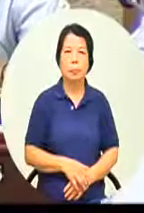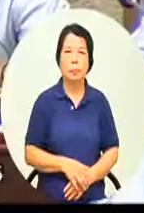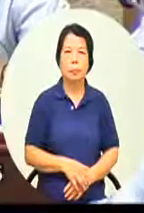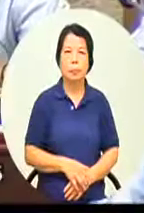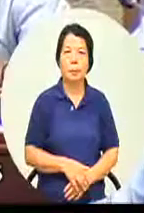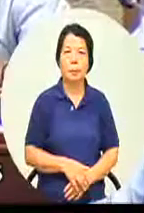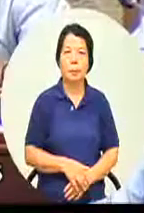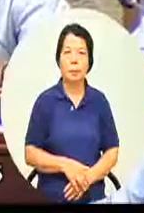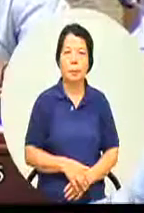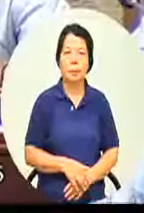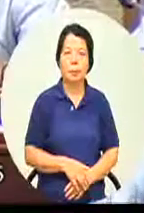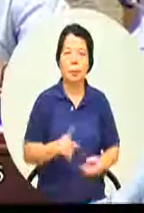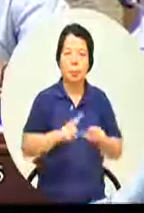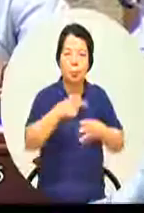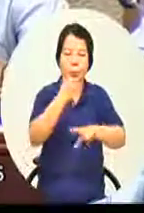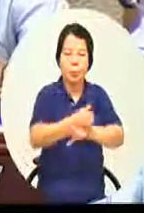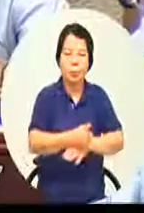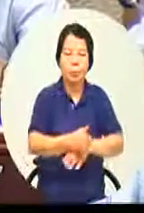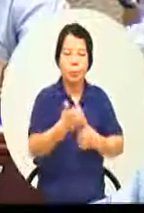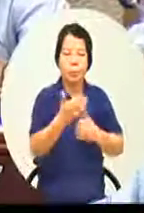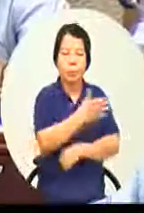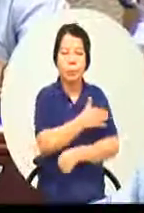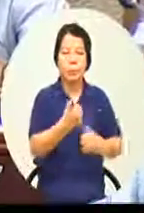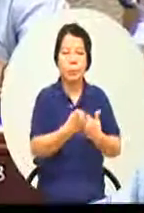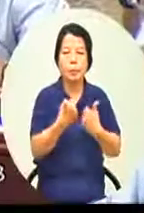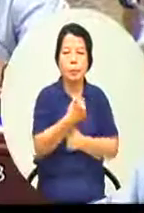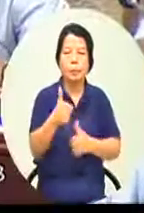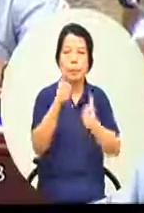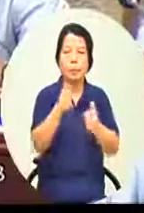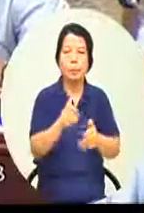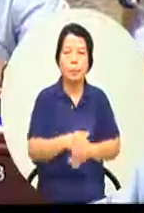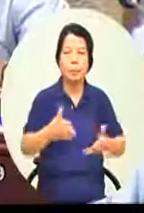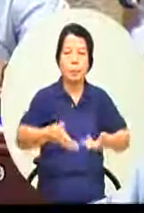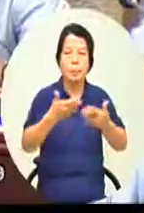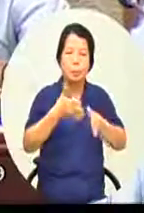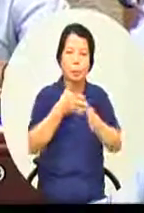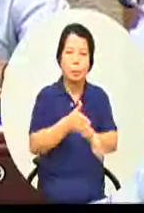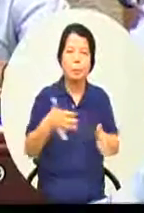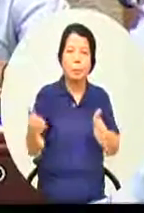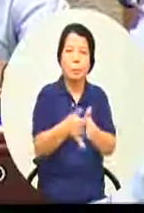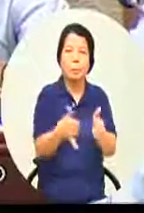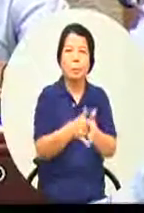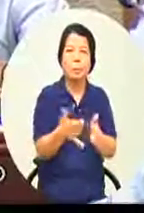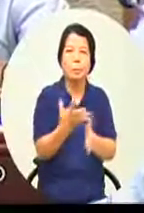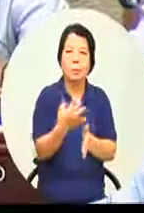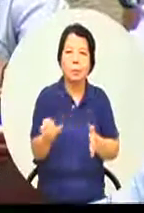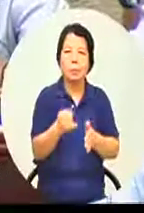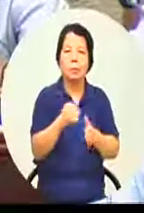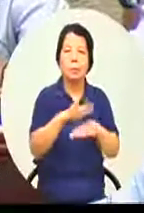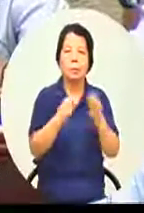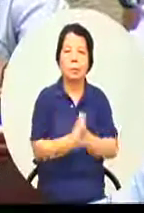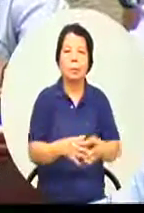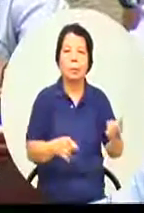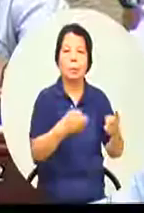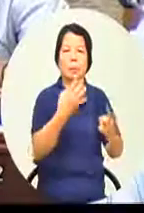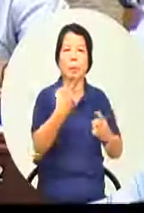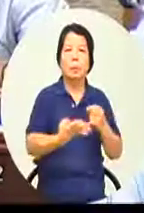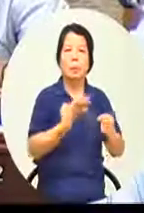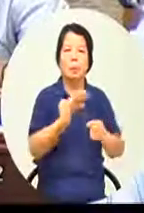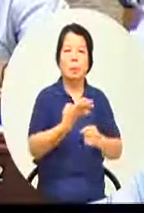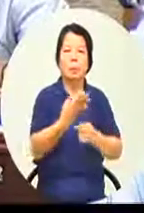感谢主席，感谢陈议员。那个轻轨运量部分，我们是预计到2019年达